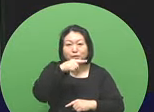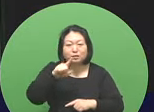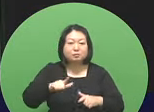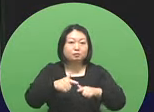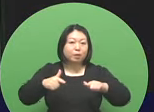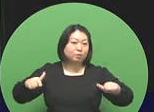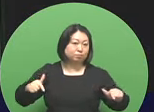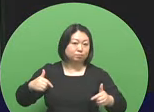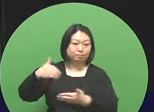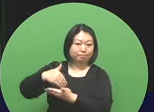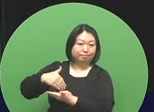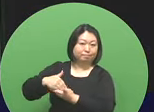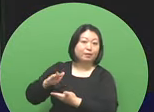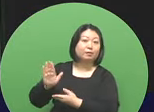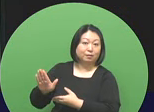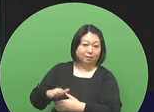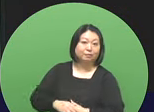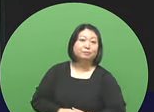明されました。